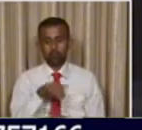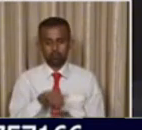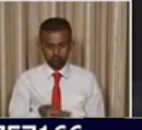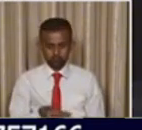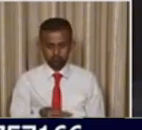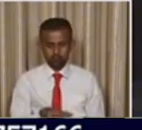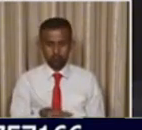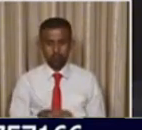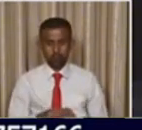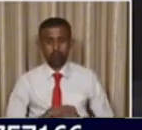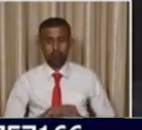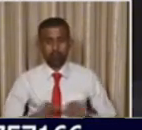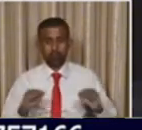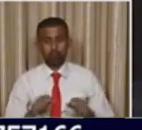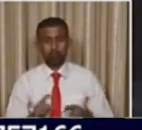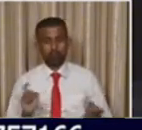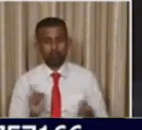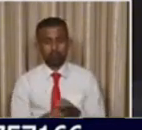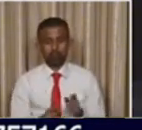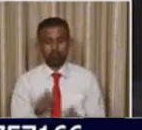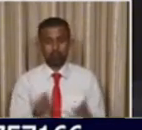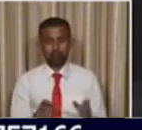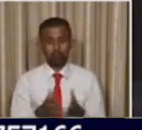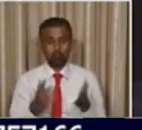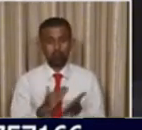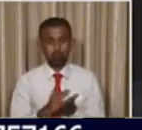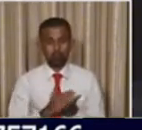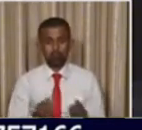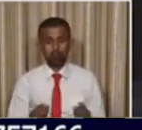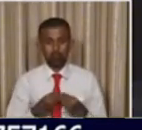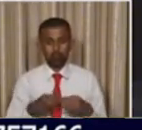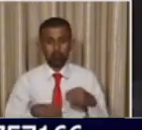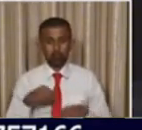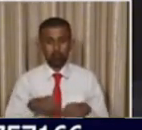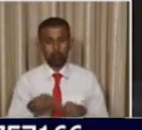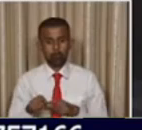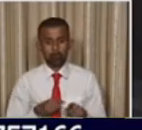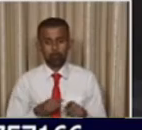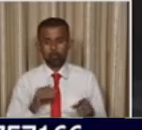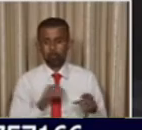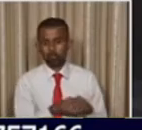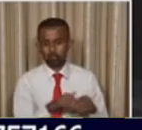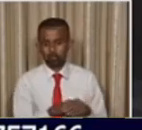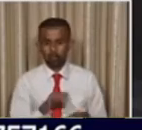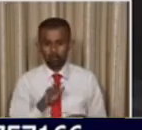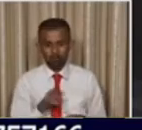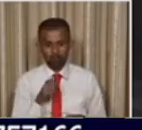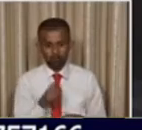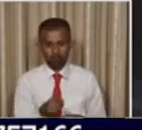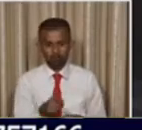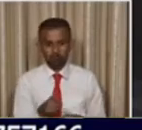இன்று அரசியல் ரீதியாக முன்னேற்றத்திற்காக பங்கெடுக்கக்கூடியவர்களாக இருக்கிற போதும் பயங்கரவாத தடைச்சட்டத்தின் காரணமாக அவர்கள் பங்கெடுக்க முடியாமல் இருக்கிறார்கள்.